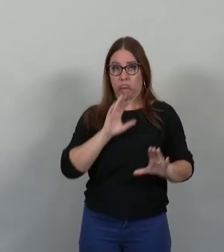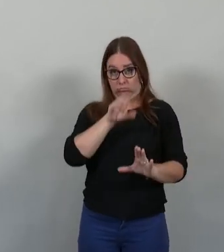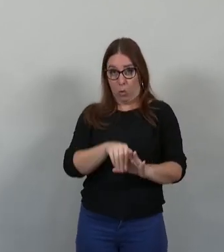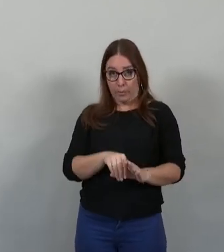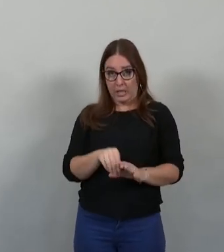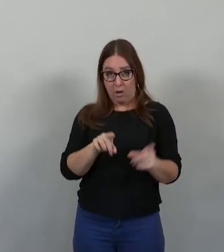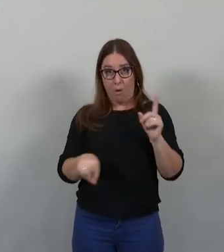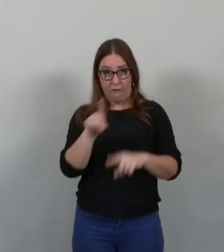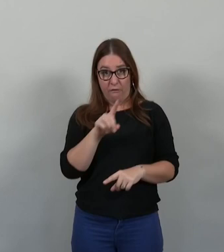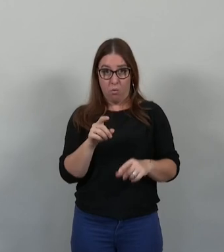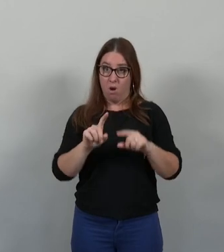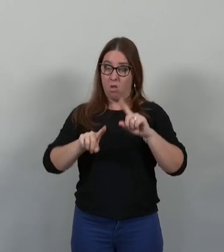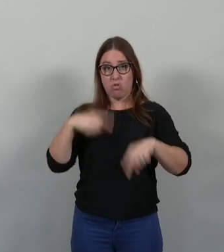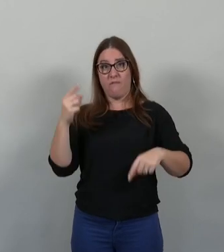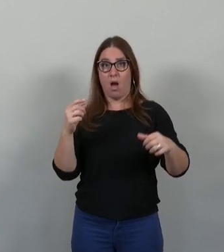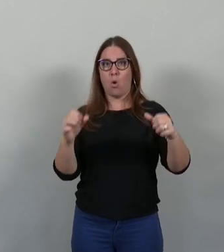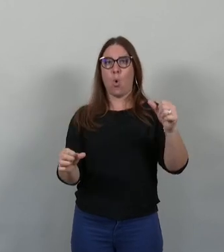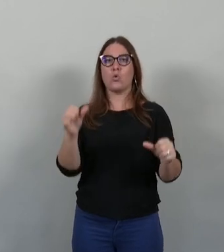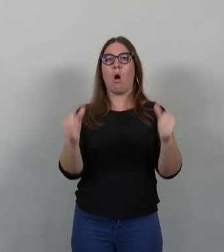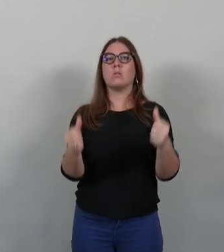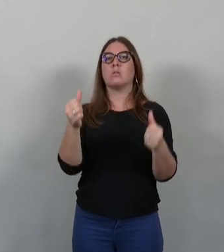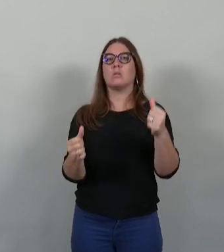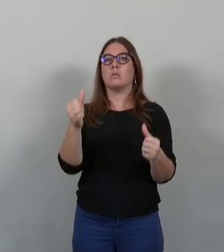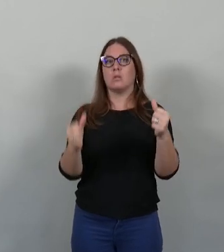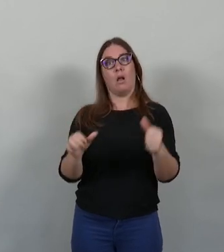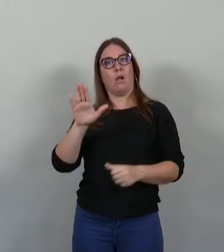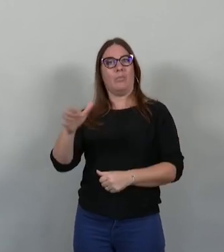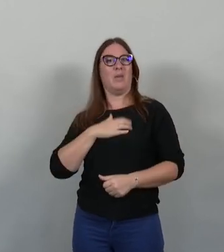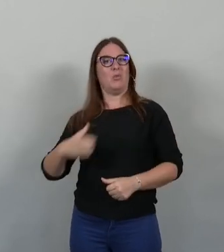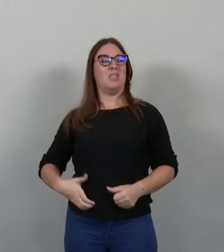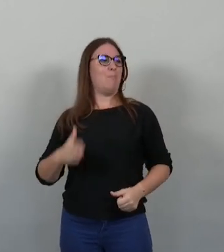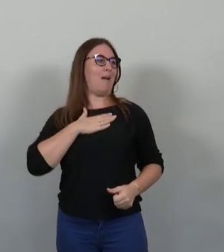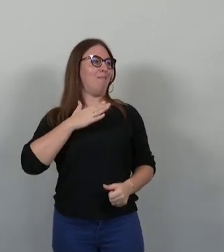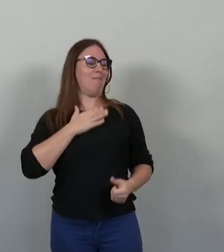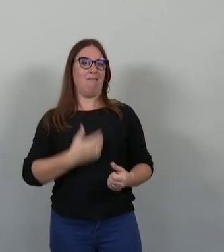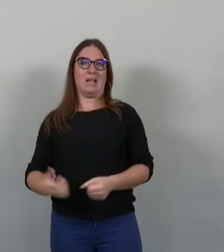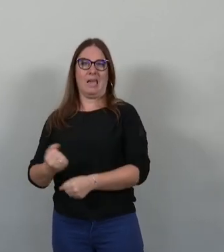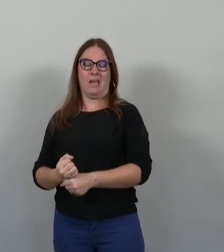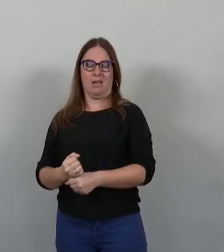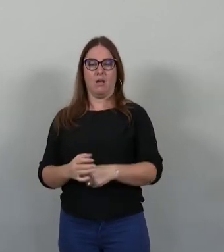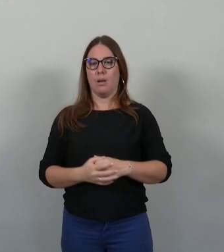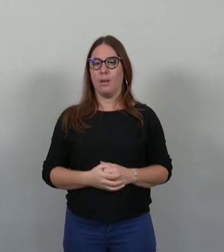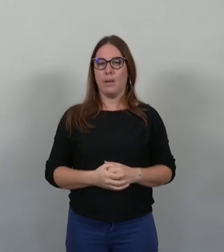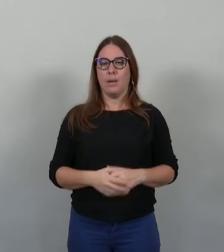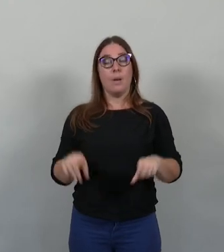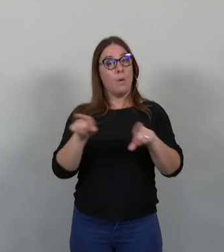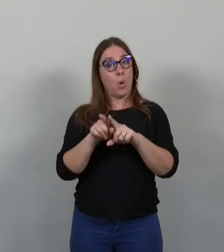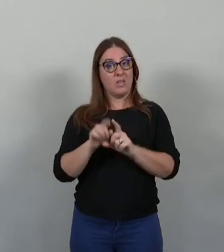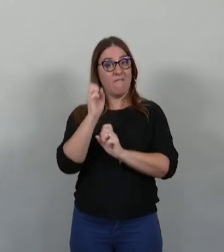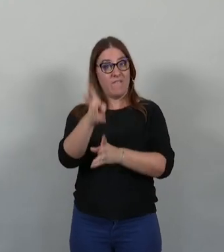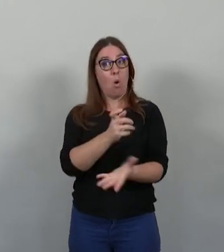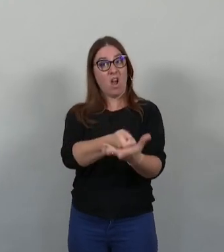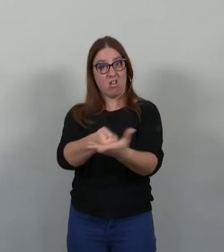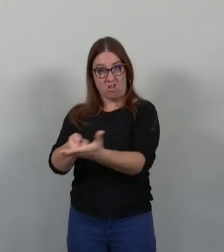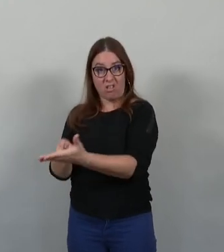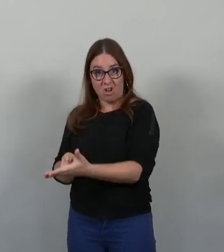faire concurrence en créant donc un service municipal dédié de la même façon vous allez acheter donc des vélos dont